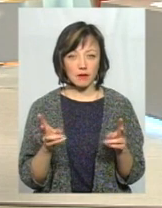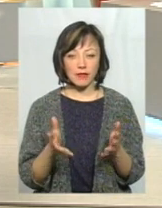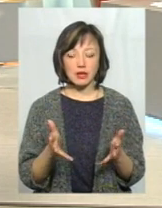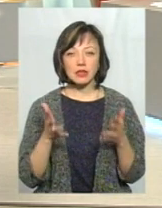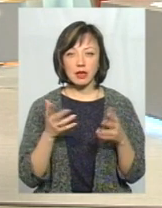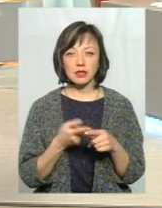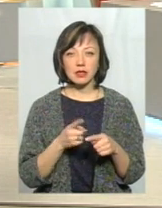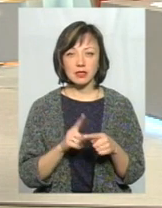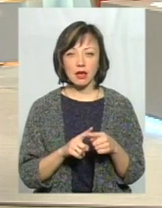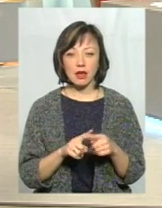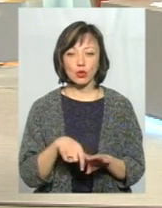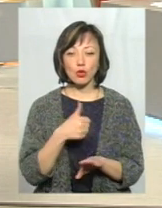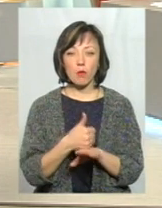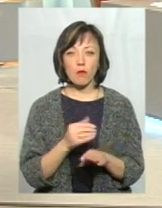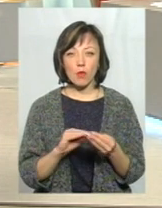виясняє оцей топ проблем.